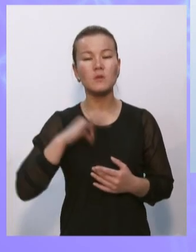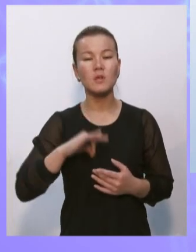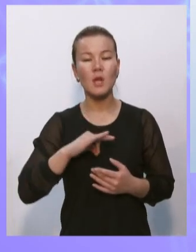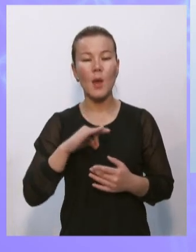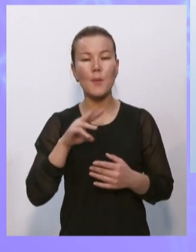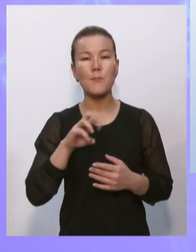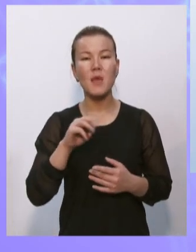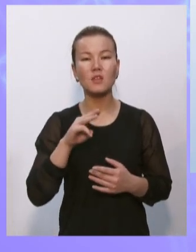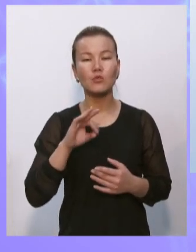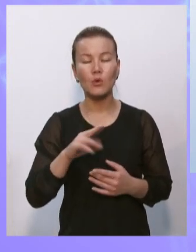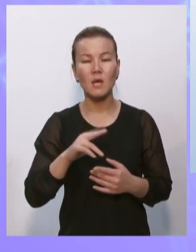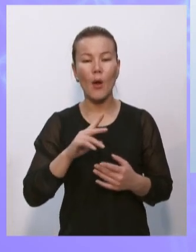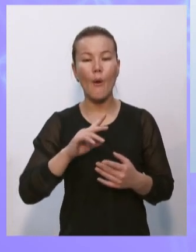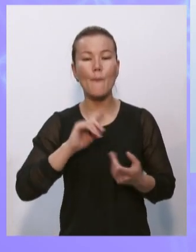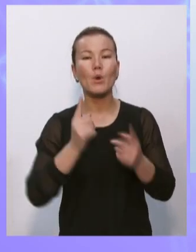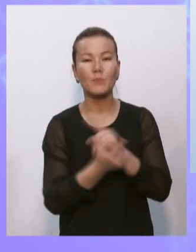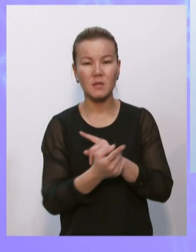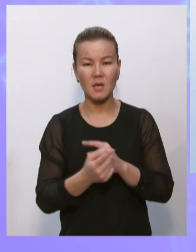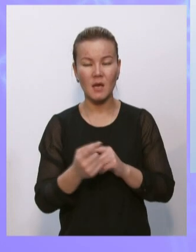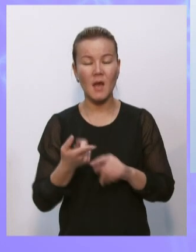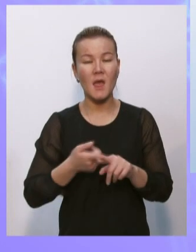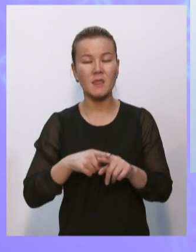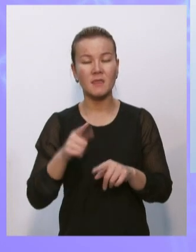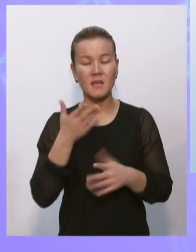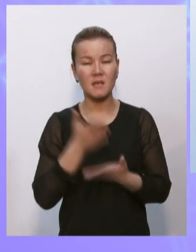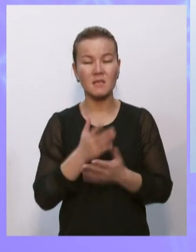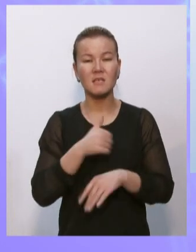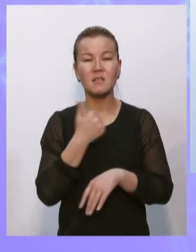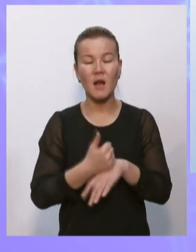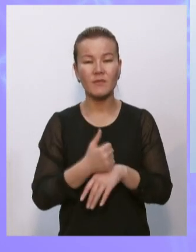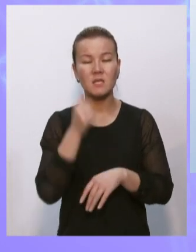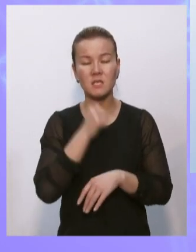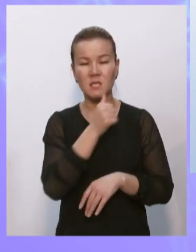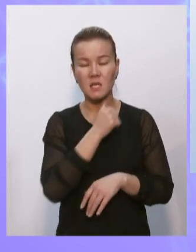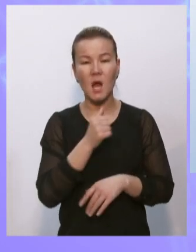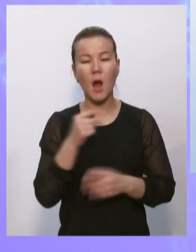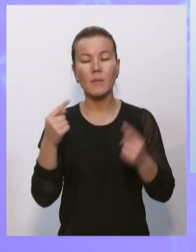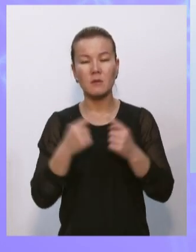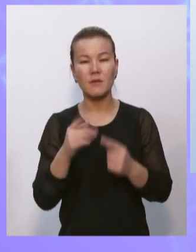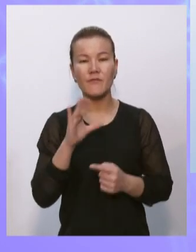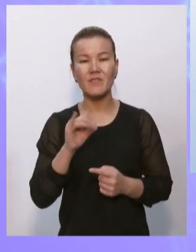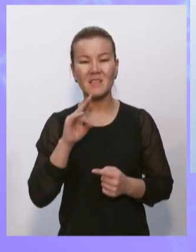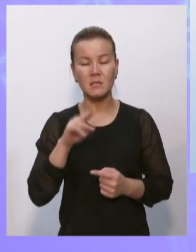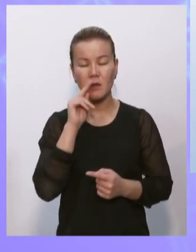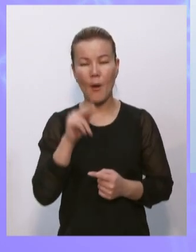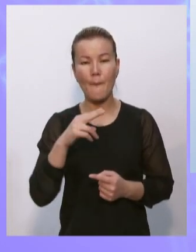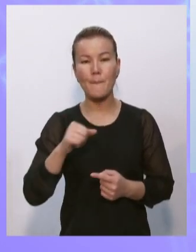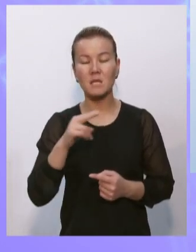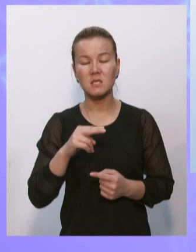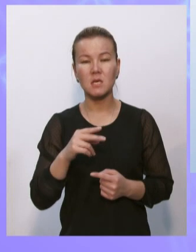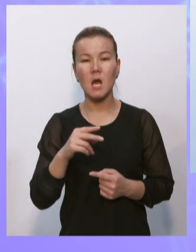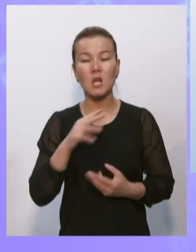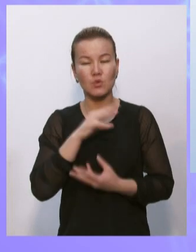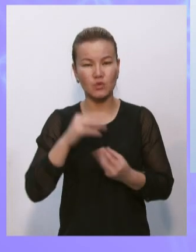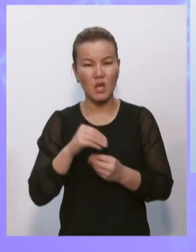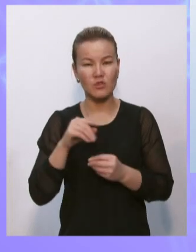Именно он является главным секретом определения винительного падежа. Заключается он